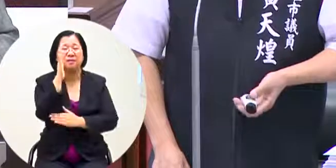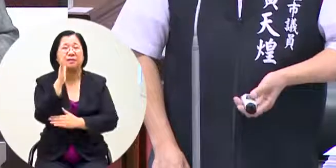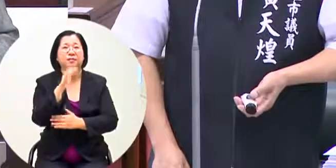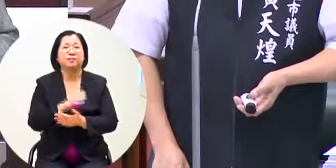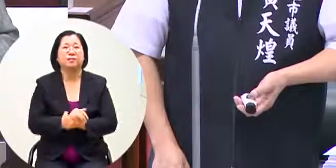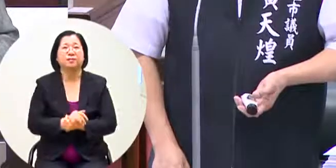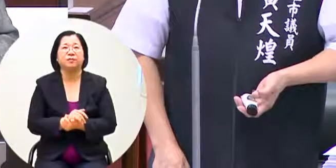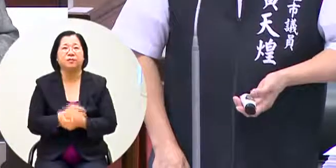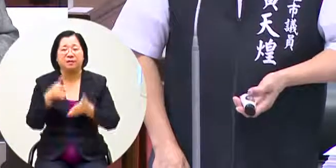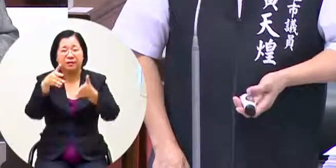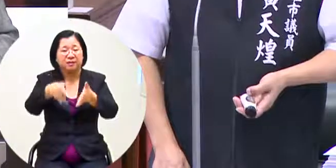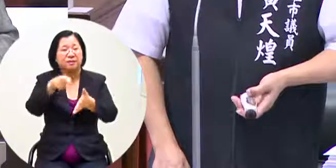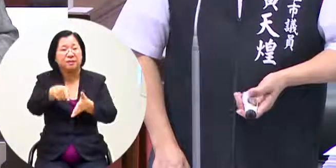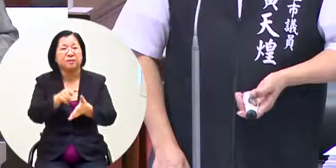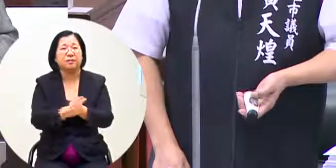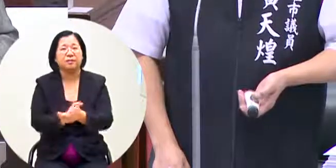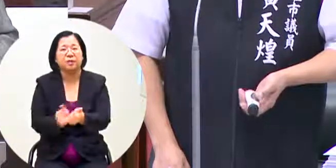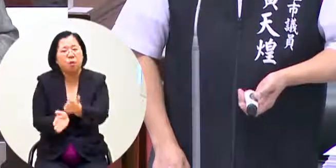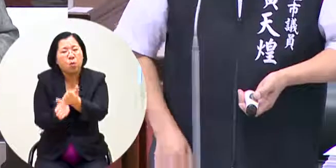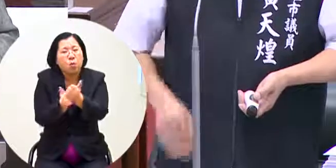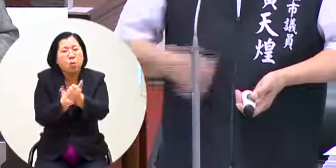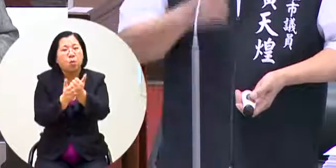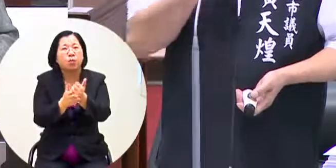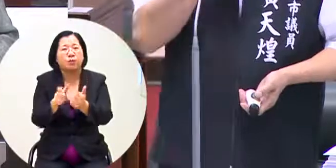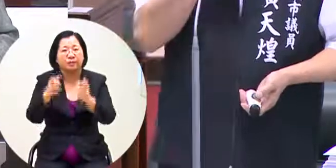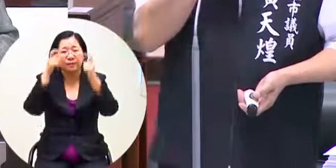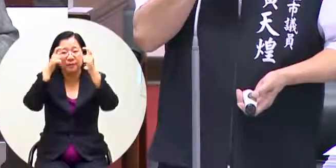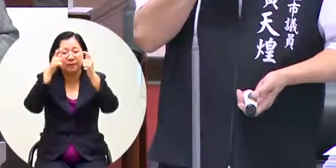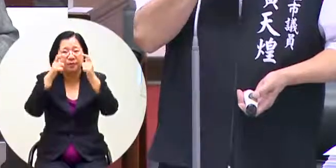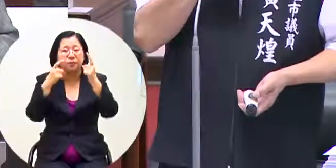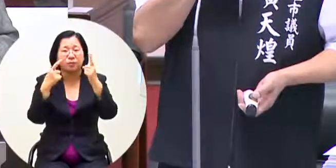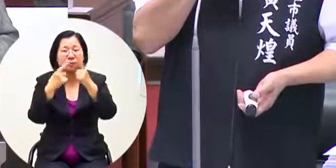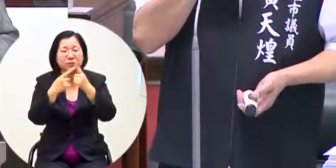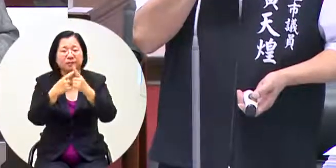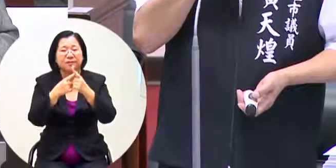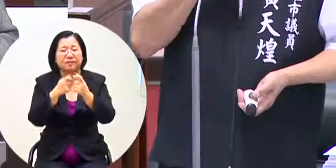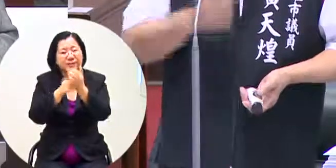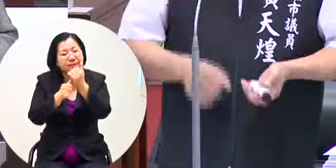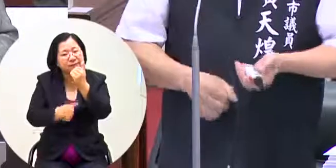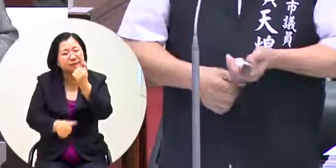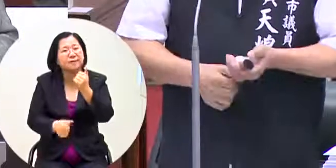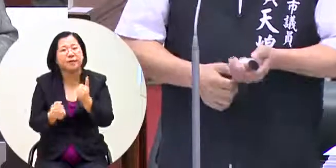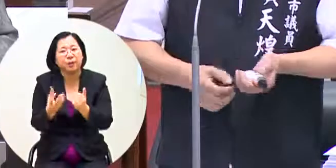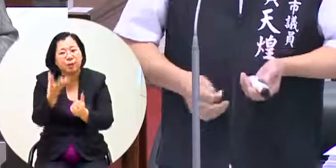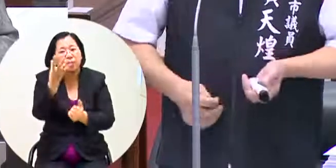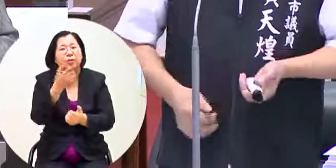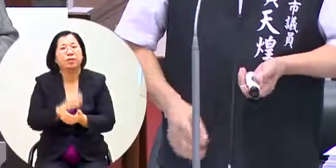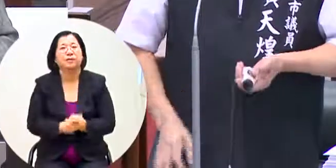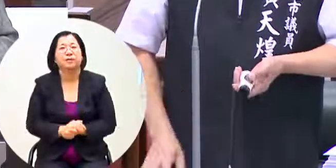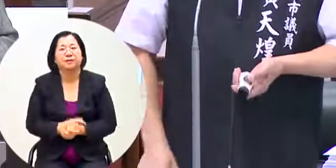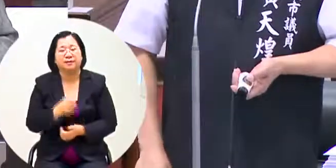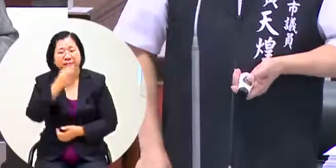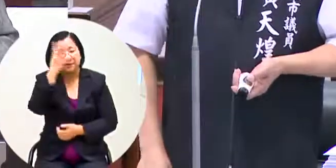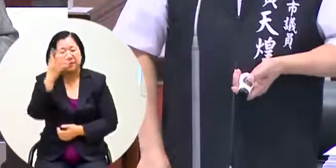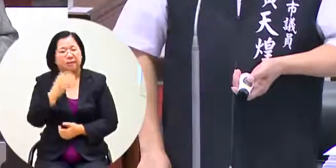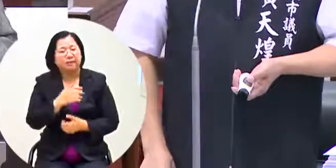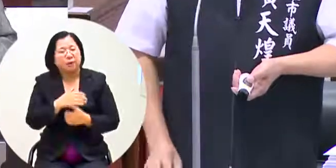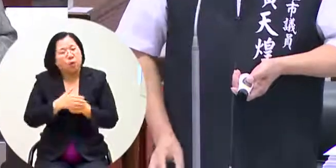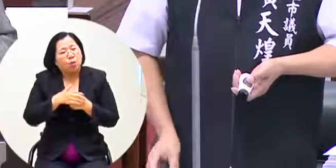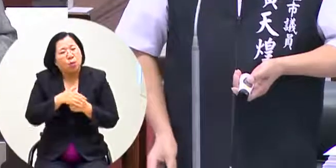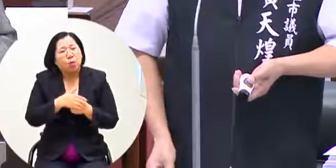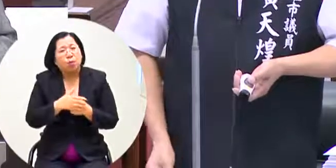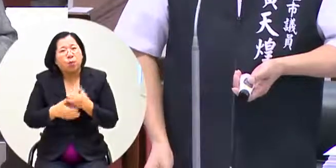励伫高雄的人生囡仔，互少年人敢生。啊，第二，啊，过来，咱要安怎扩